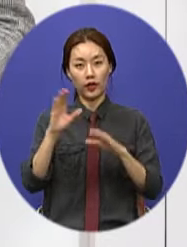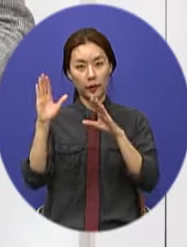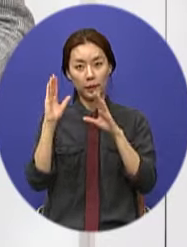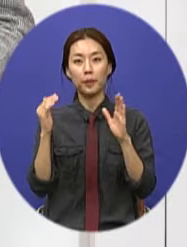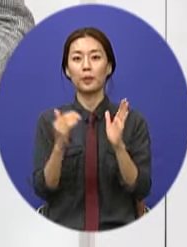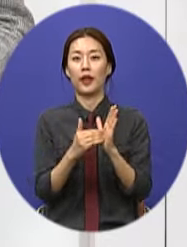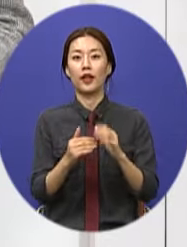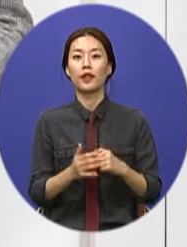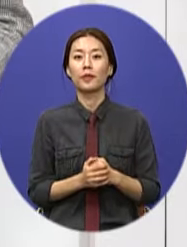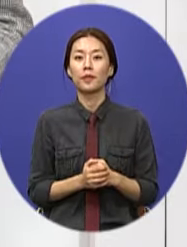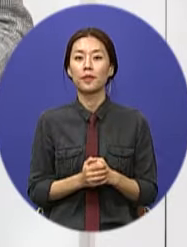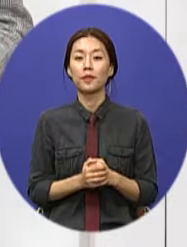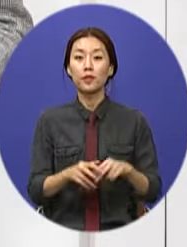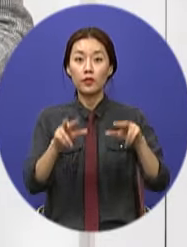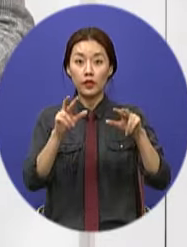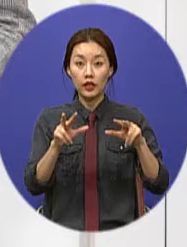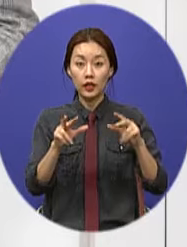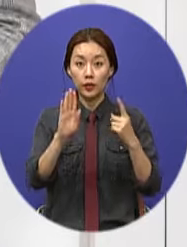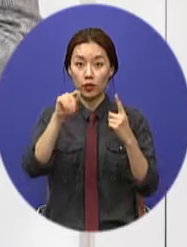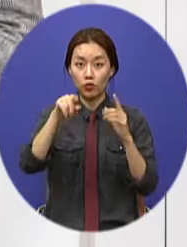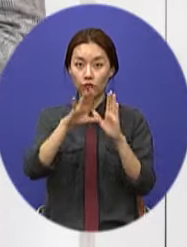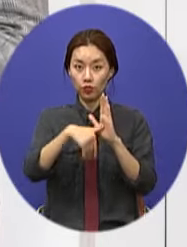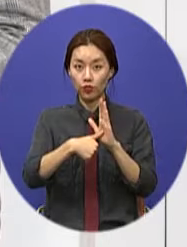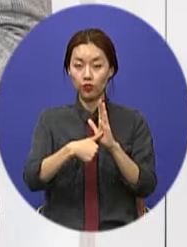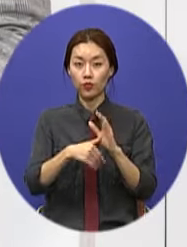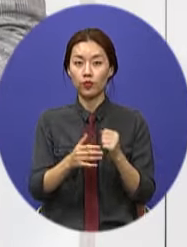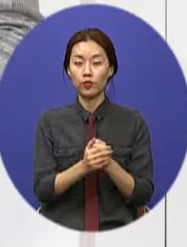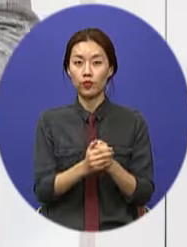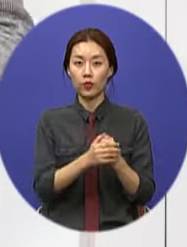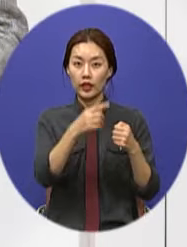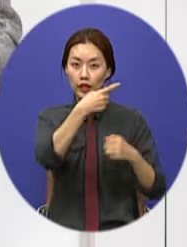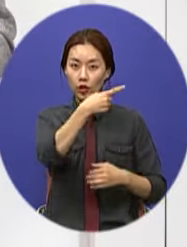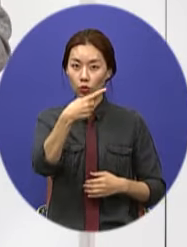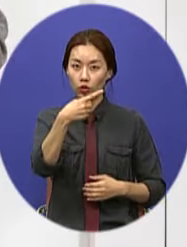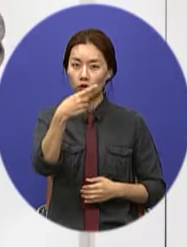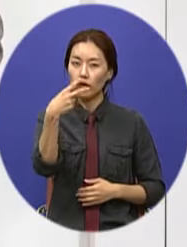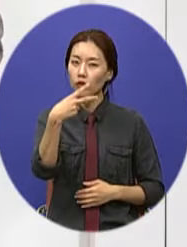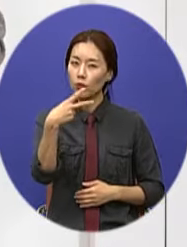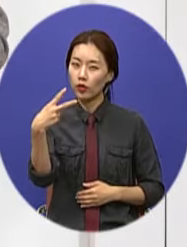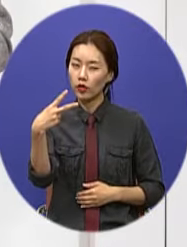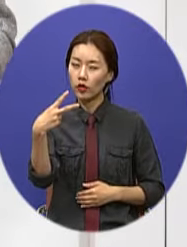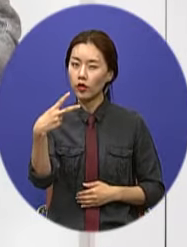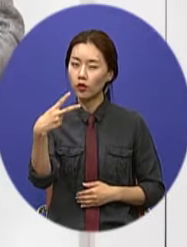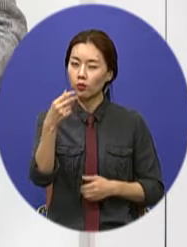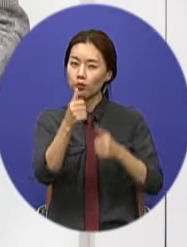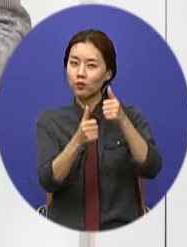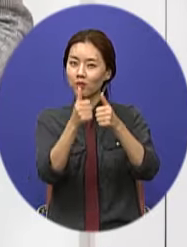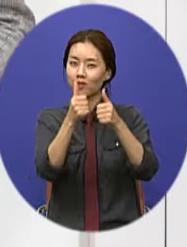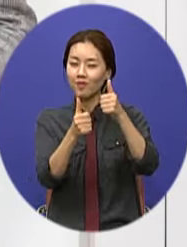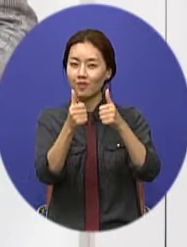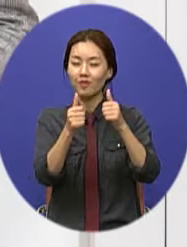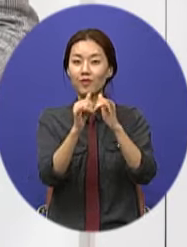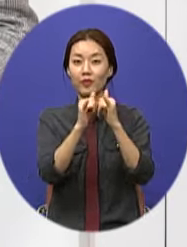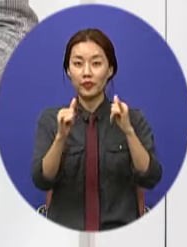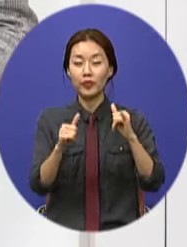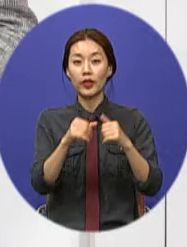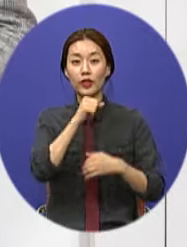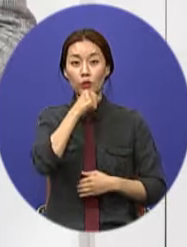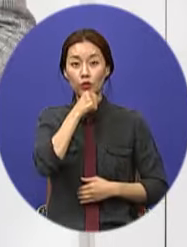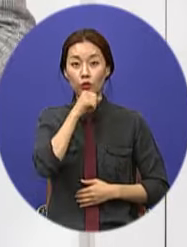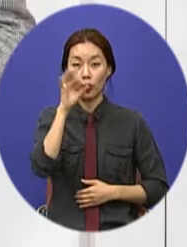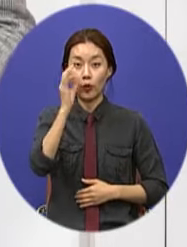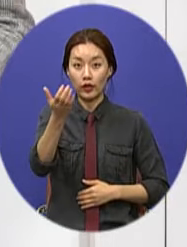들어봤고요. 네. 지금 전반전에서 1위와 2위를 차지하고 있는 분들의 중간 집계 볼 텐데 그